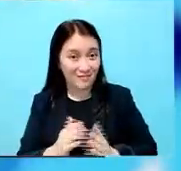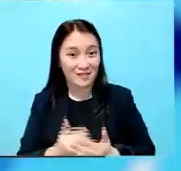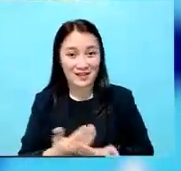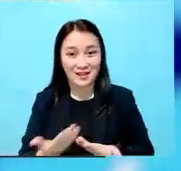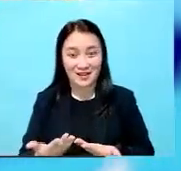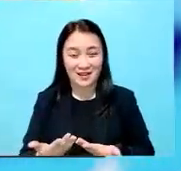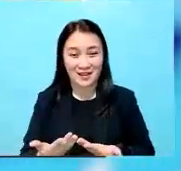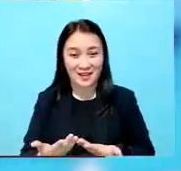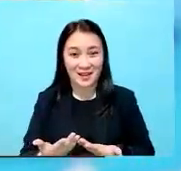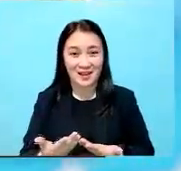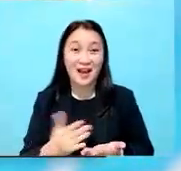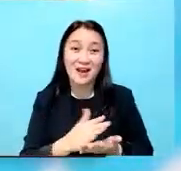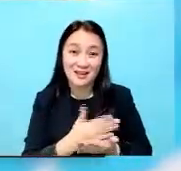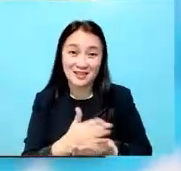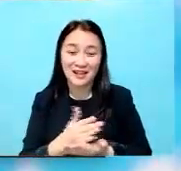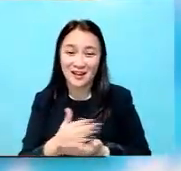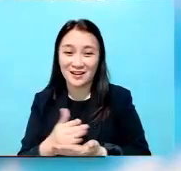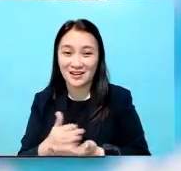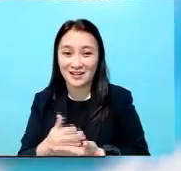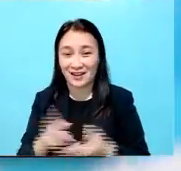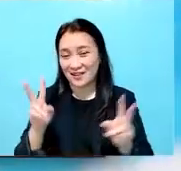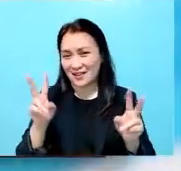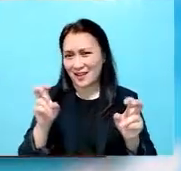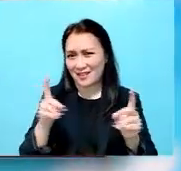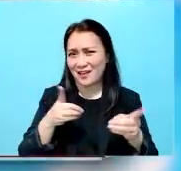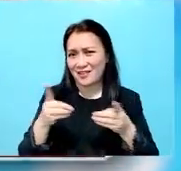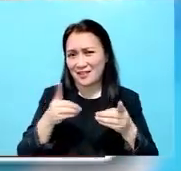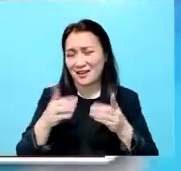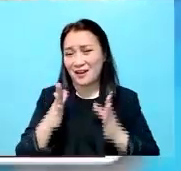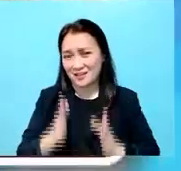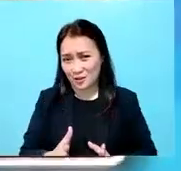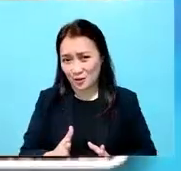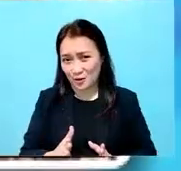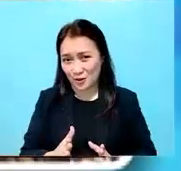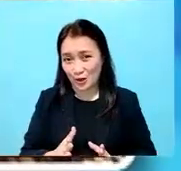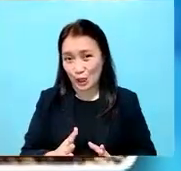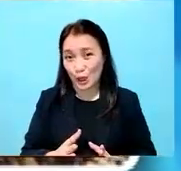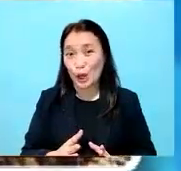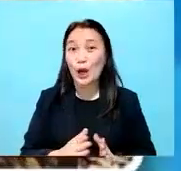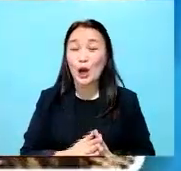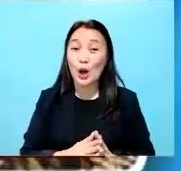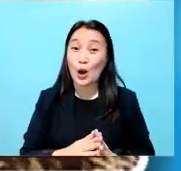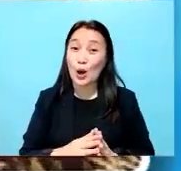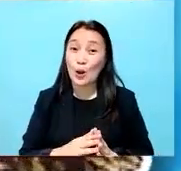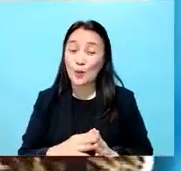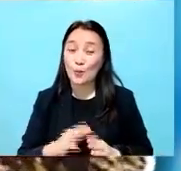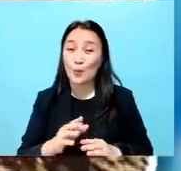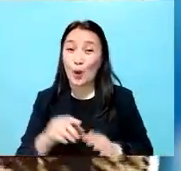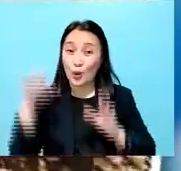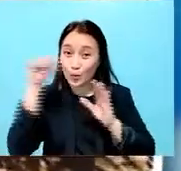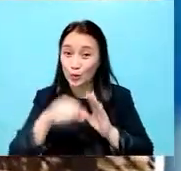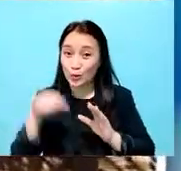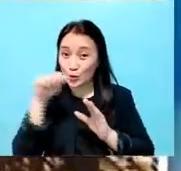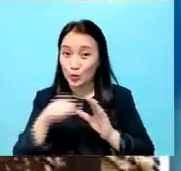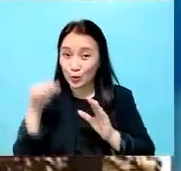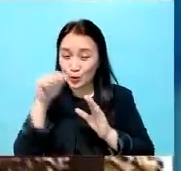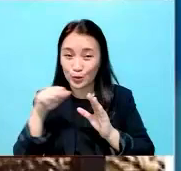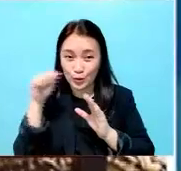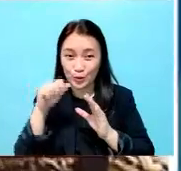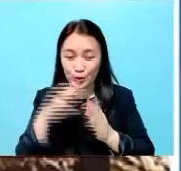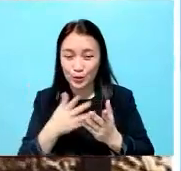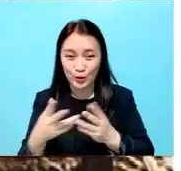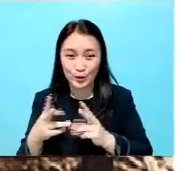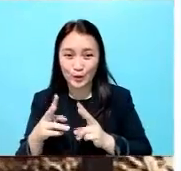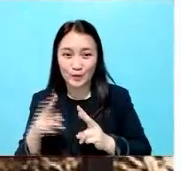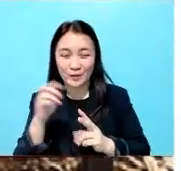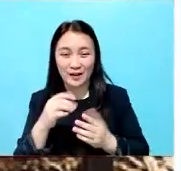That Thing Called Tadhana Director Antoinette Hadaune na nasa shooting ng isang pelikula ang dalawang volleyball superstars.